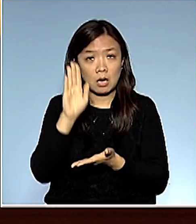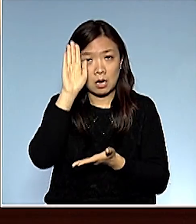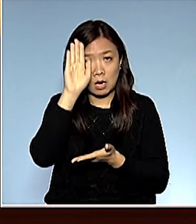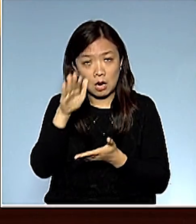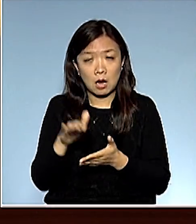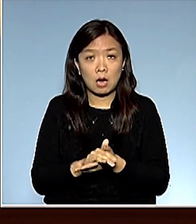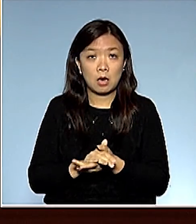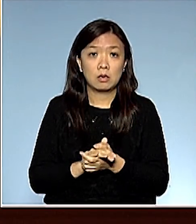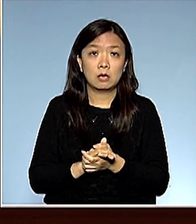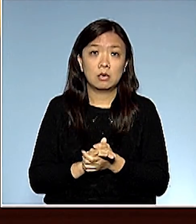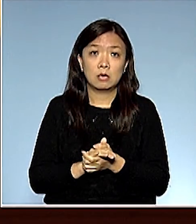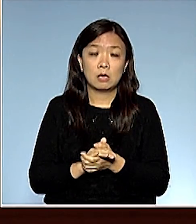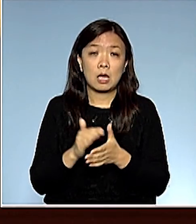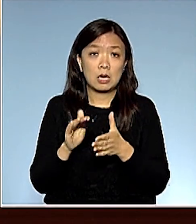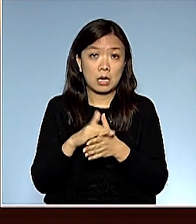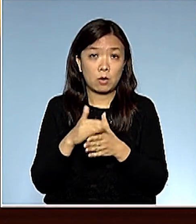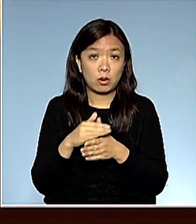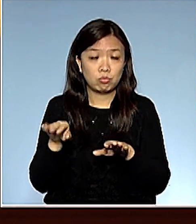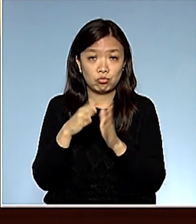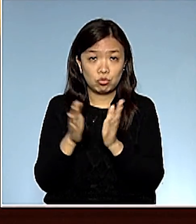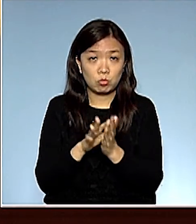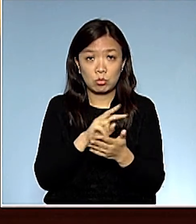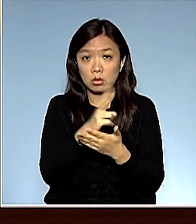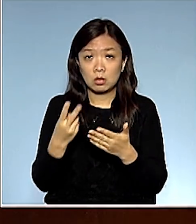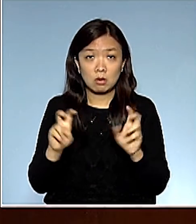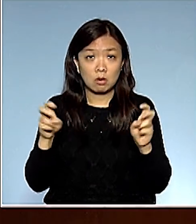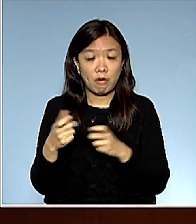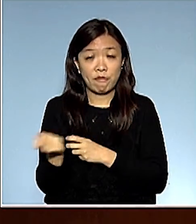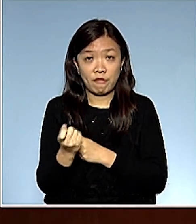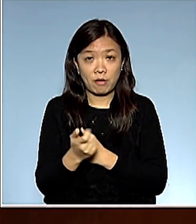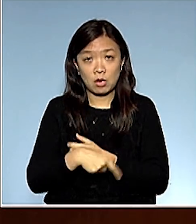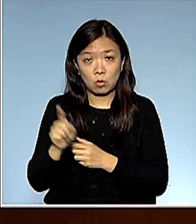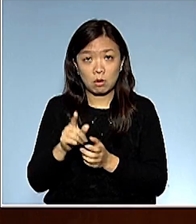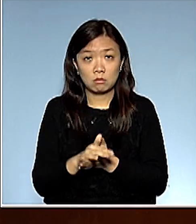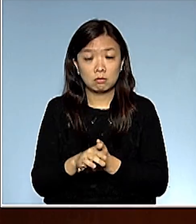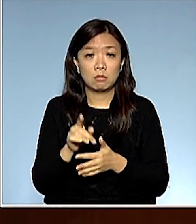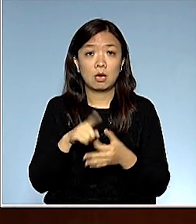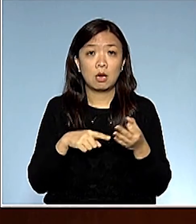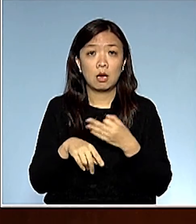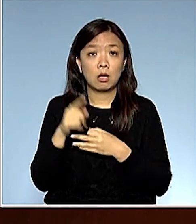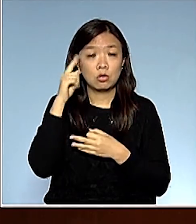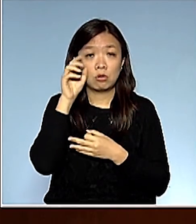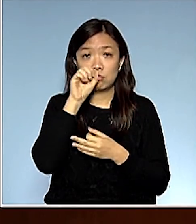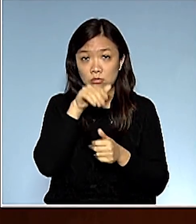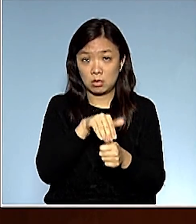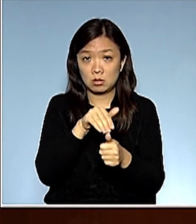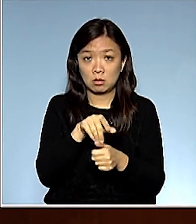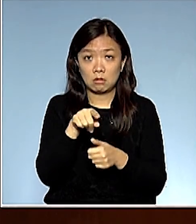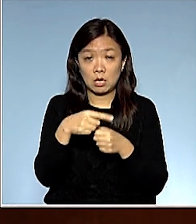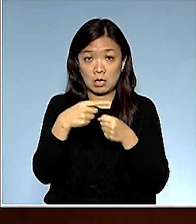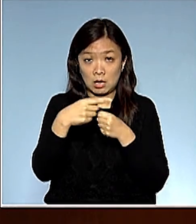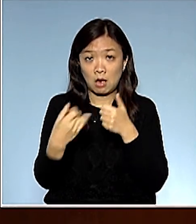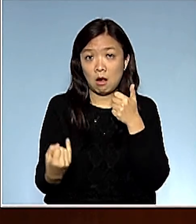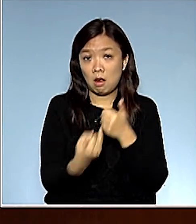些修正案盡快通過。 郭榮鏗議員，我想提醒你，第一樣嘢呢，你是違反議事規則